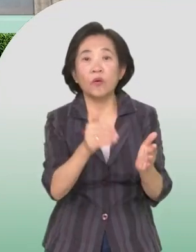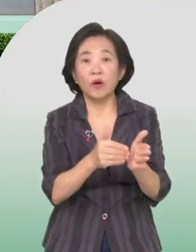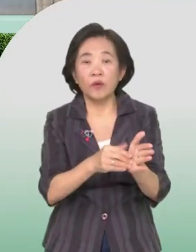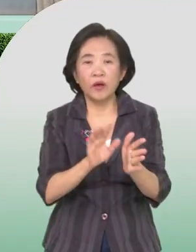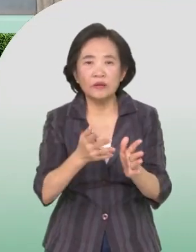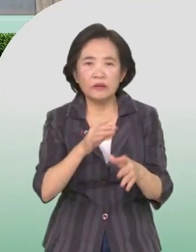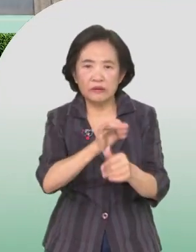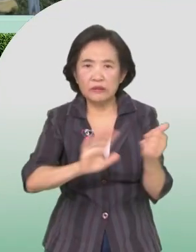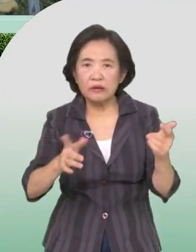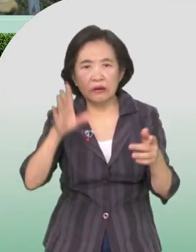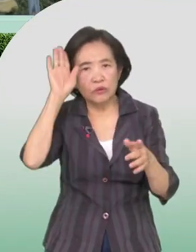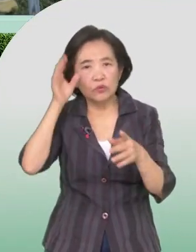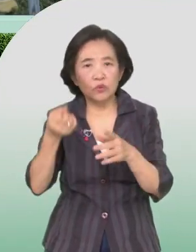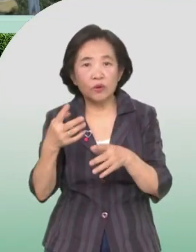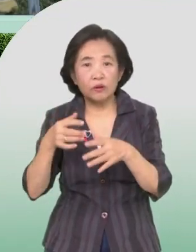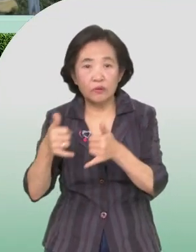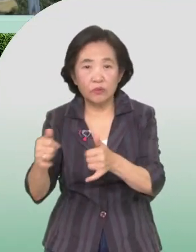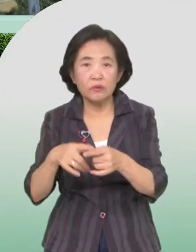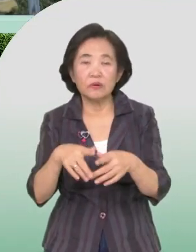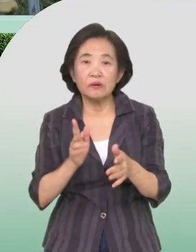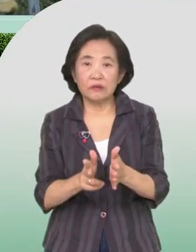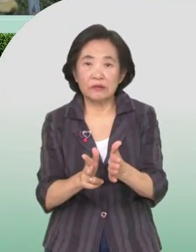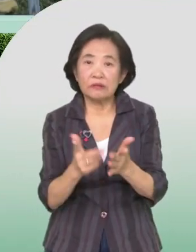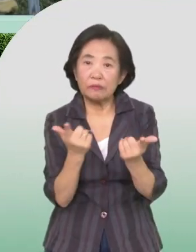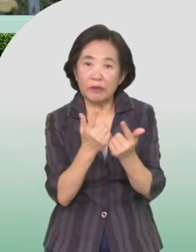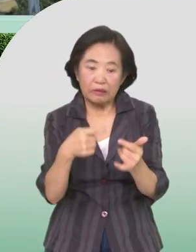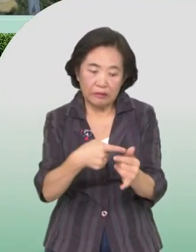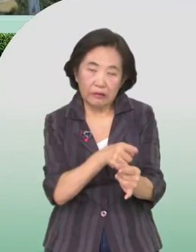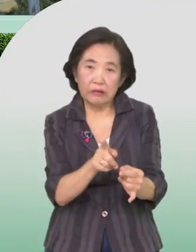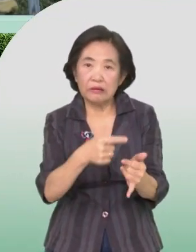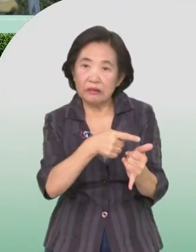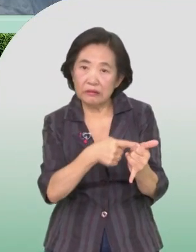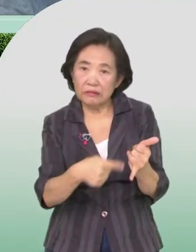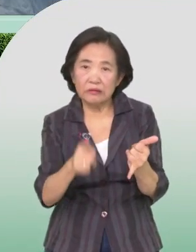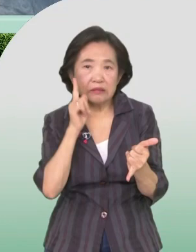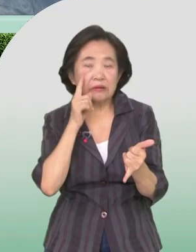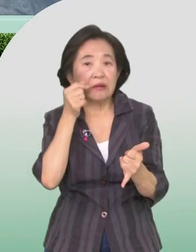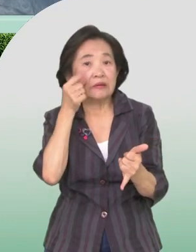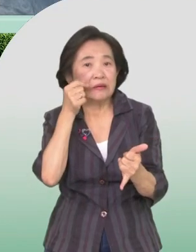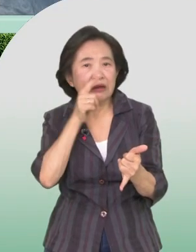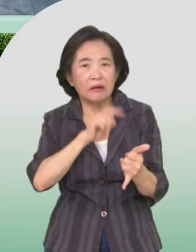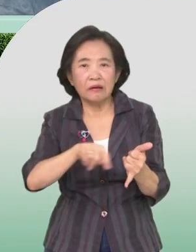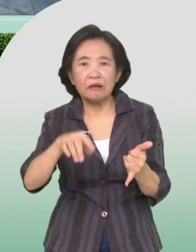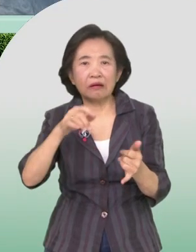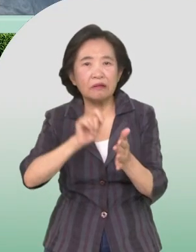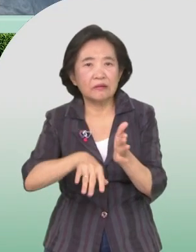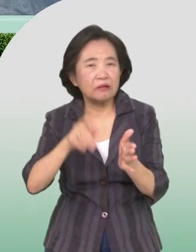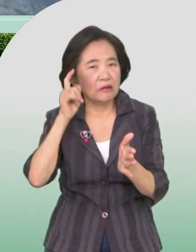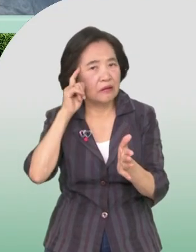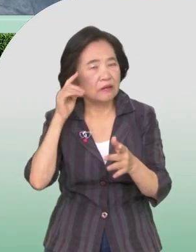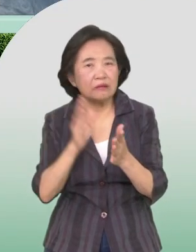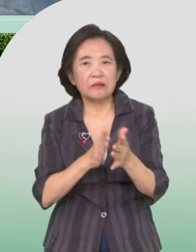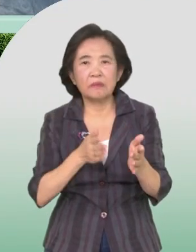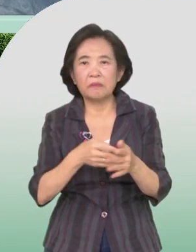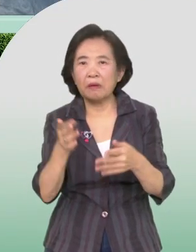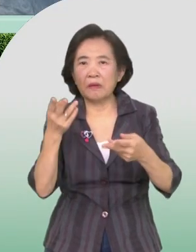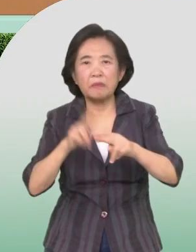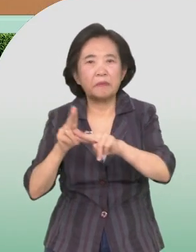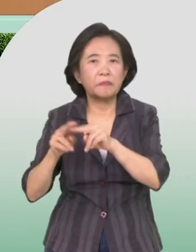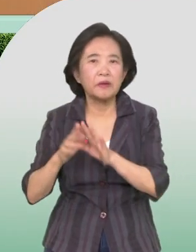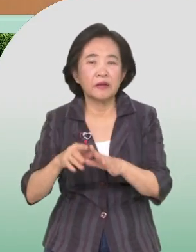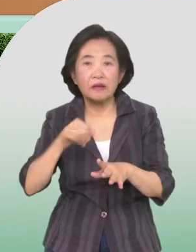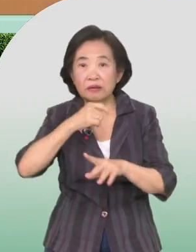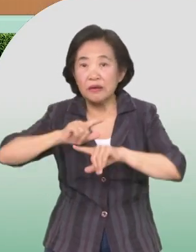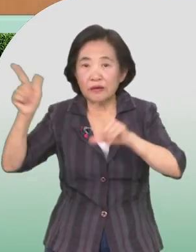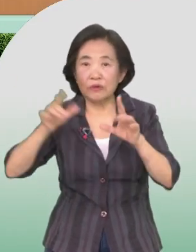快面风采促成抒发公路、台铁北回线、西浦管线、台南港一段共得，未促成台东街